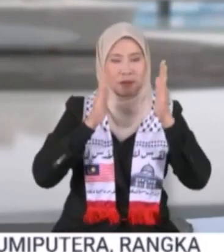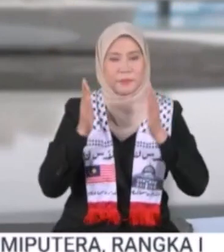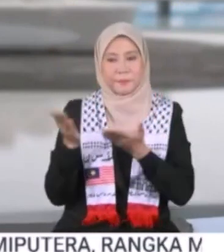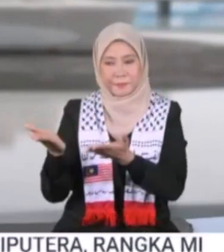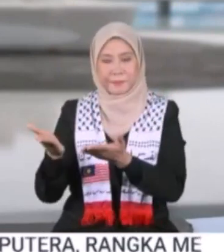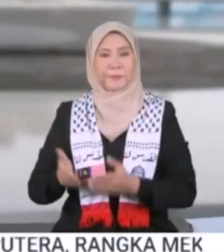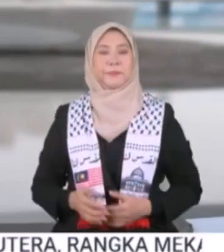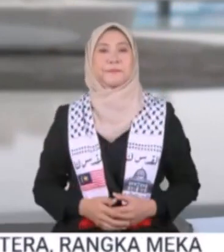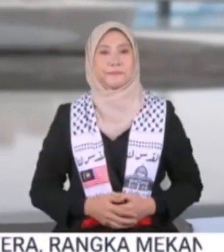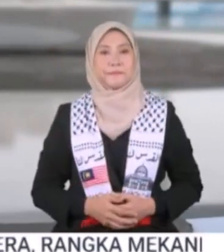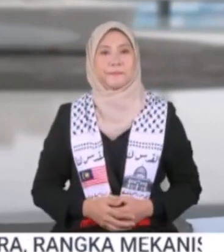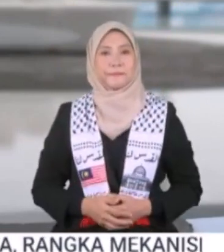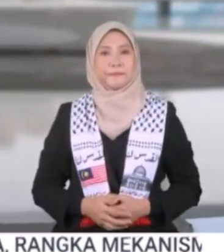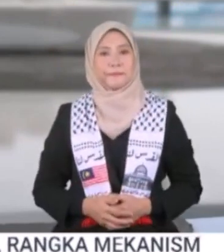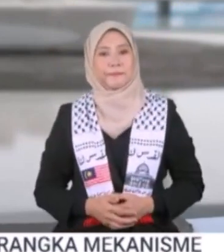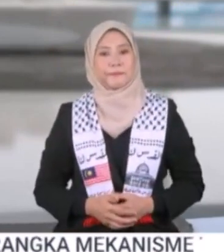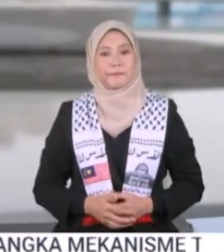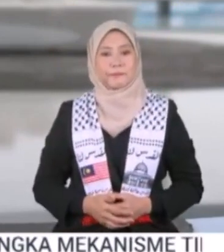Pilus.